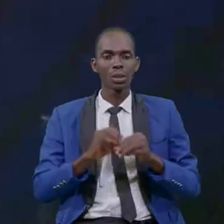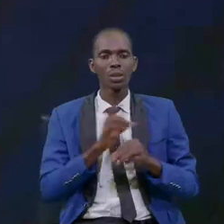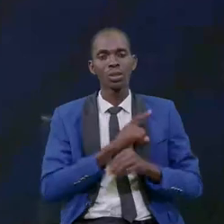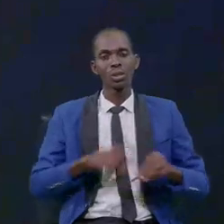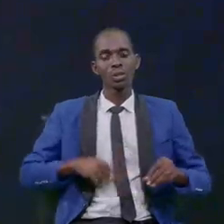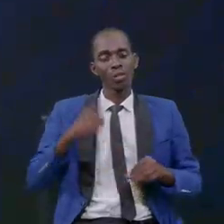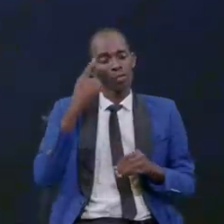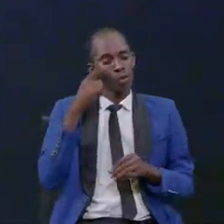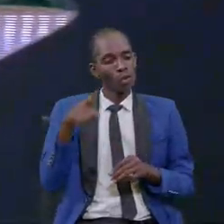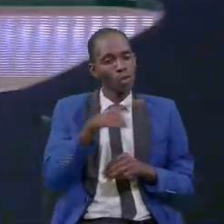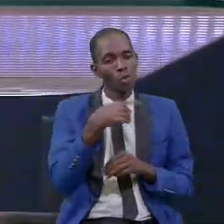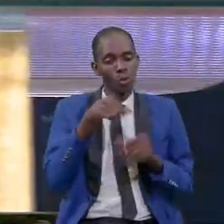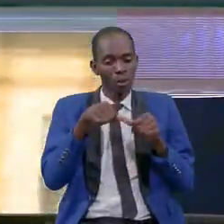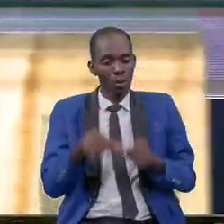parce que